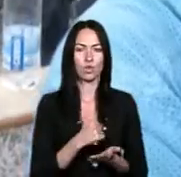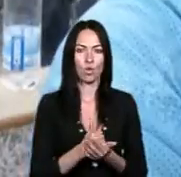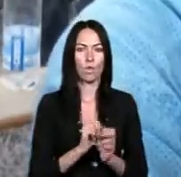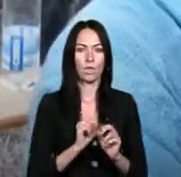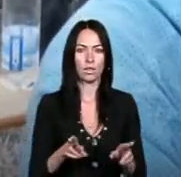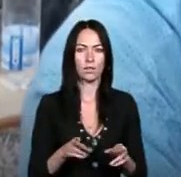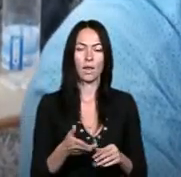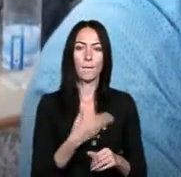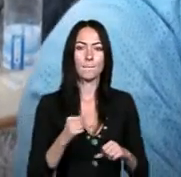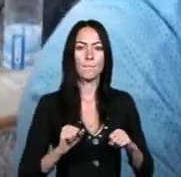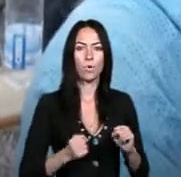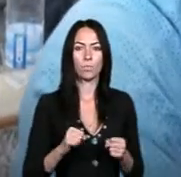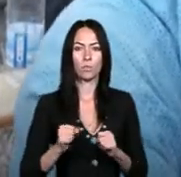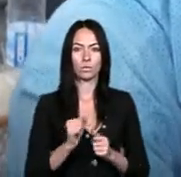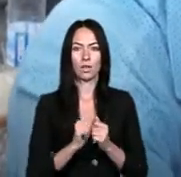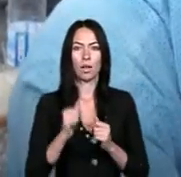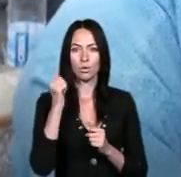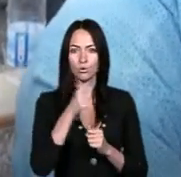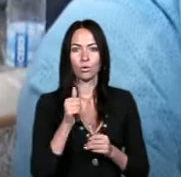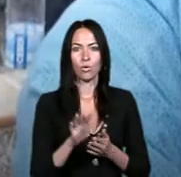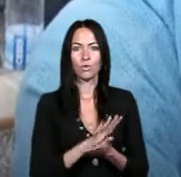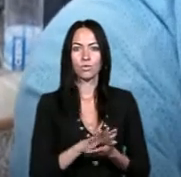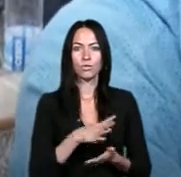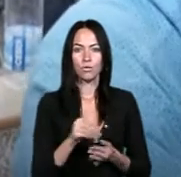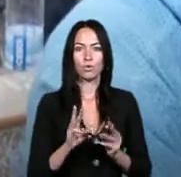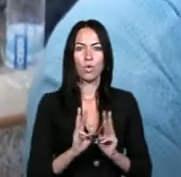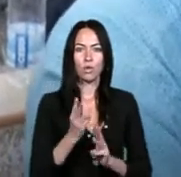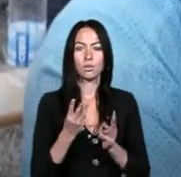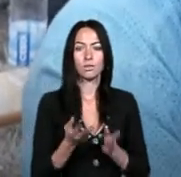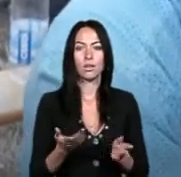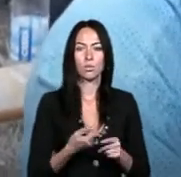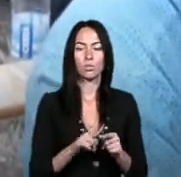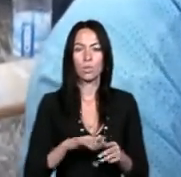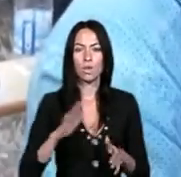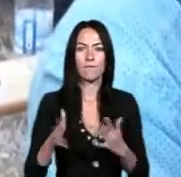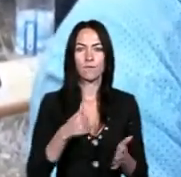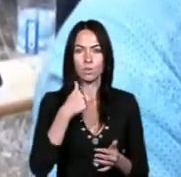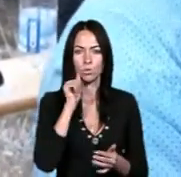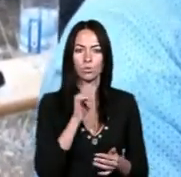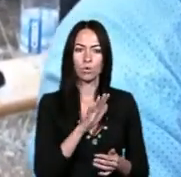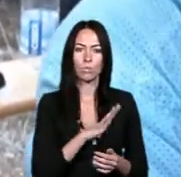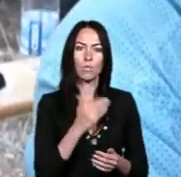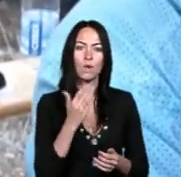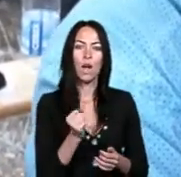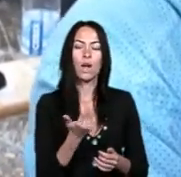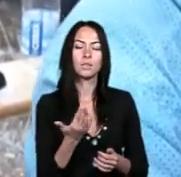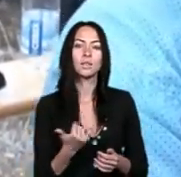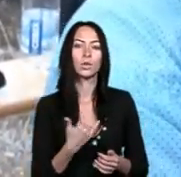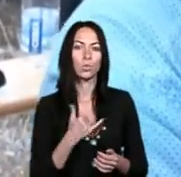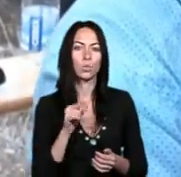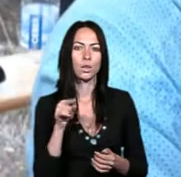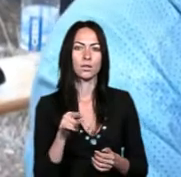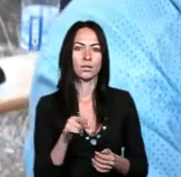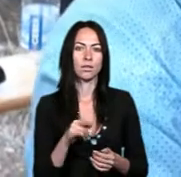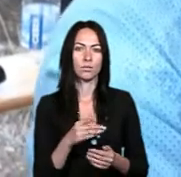Ну, ми боремося, кожен рік там очищаємо все. Ліса обпахуються, ну такий вітер вчора. А скільки там лазе, той